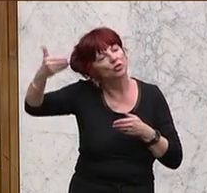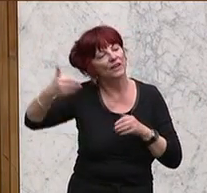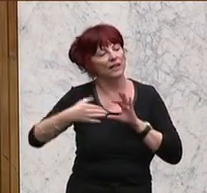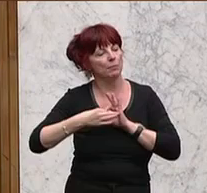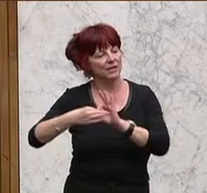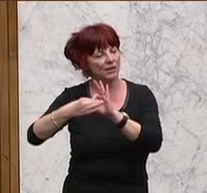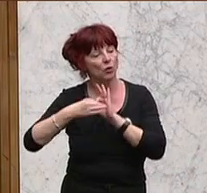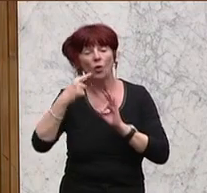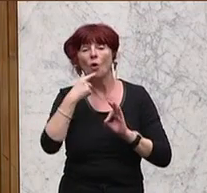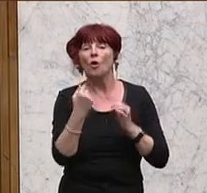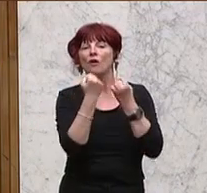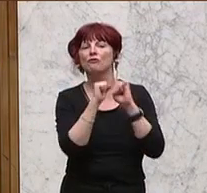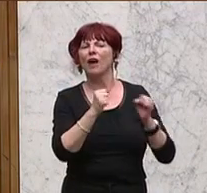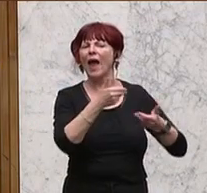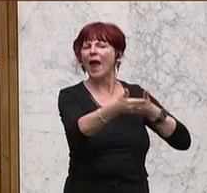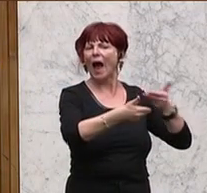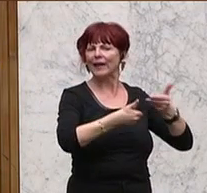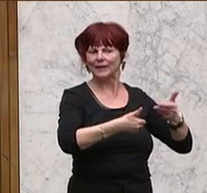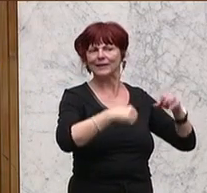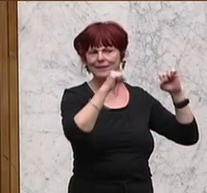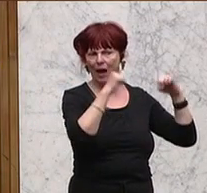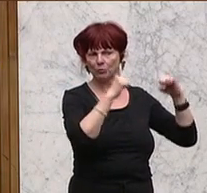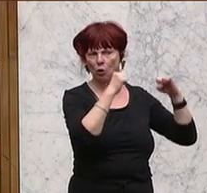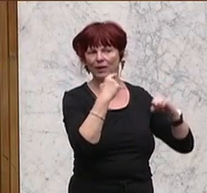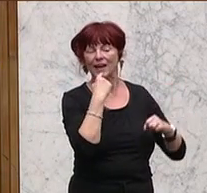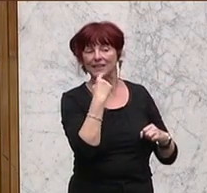im Zusammenhang vom Freihandelsabkommen sehr wohl von